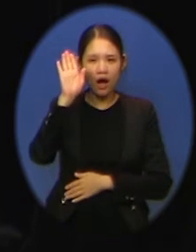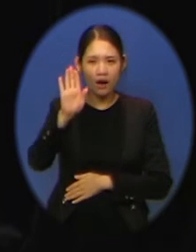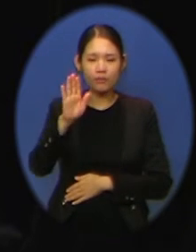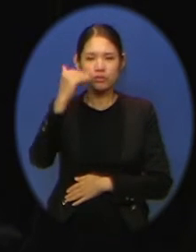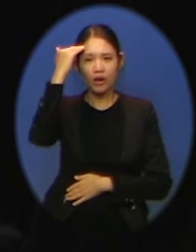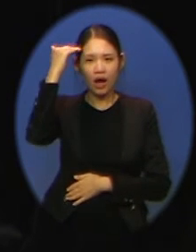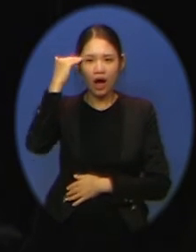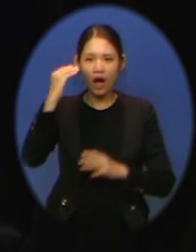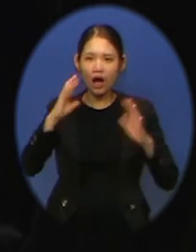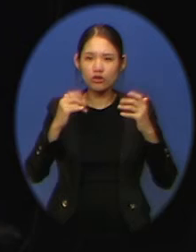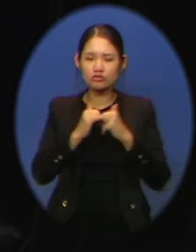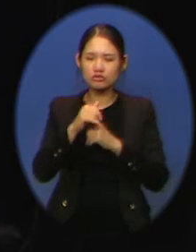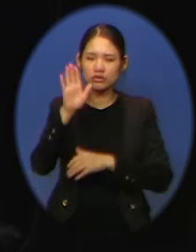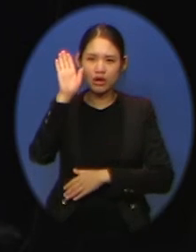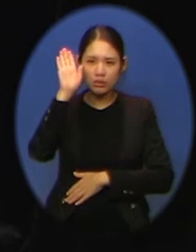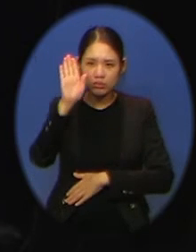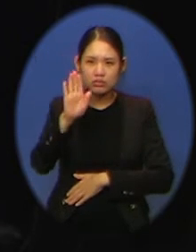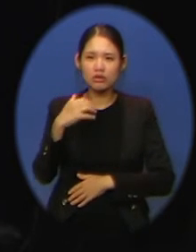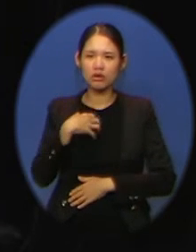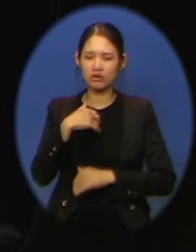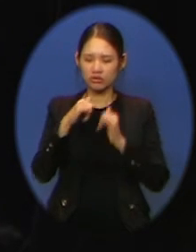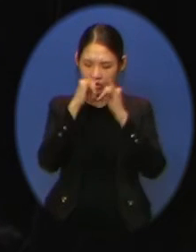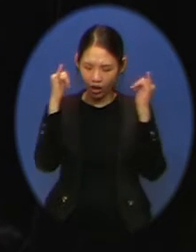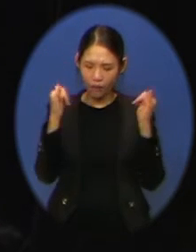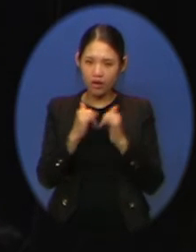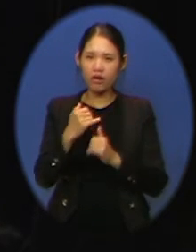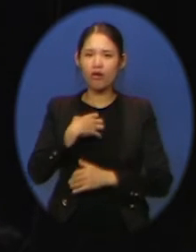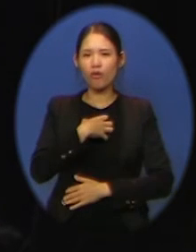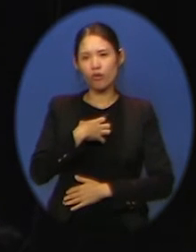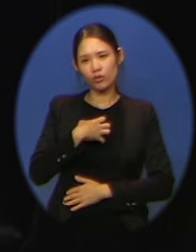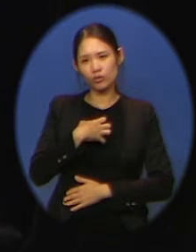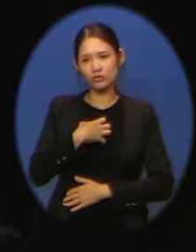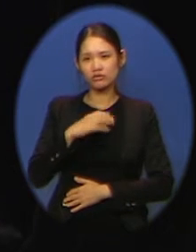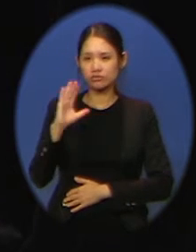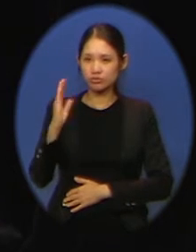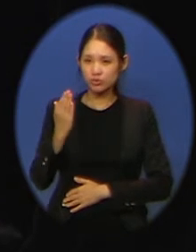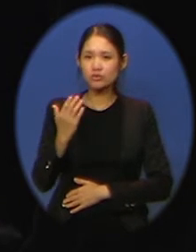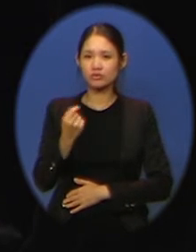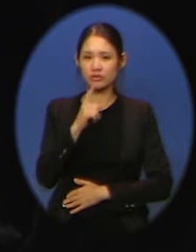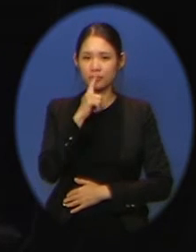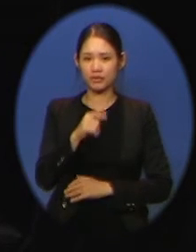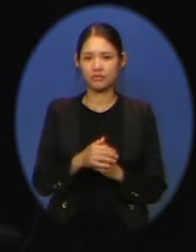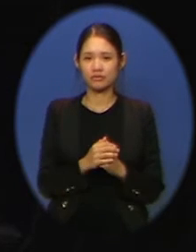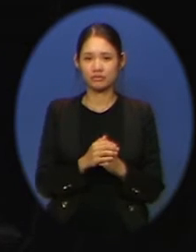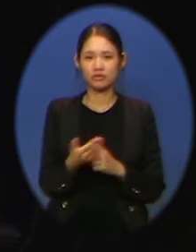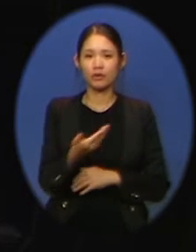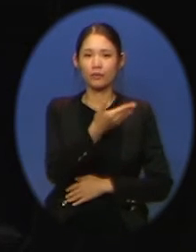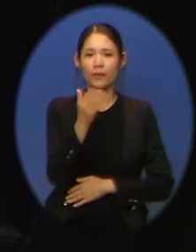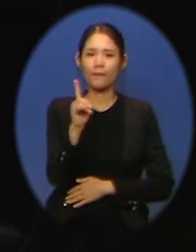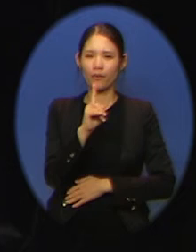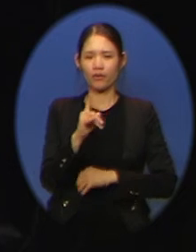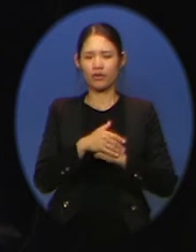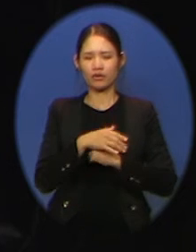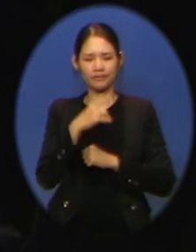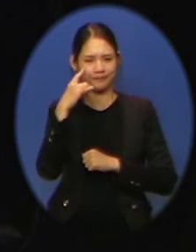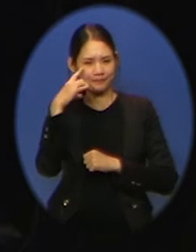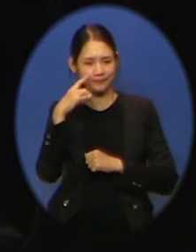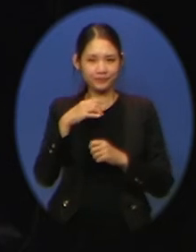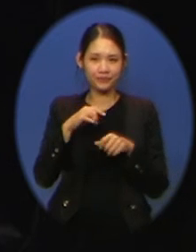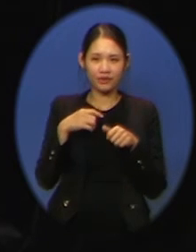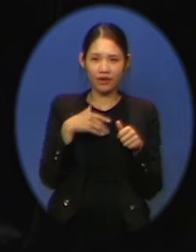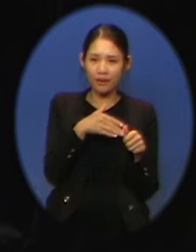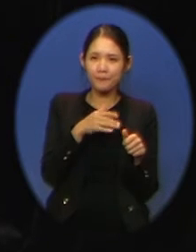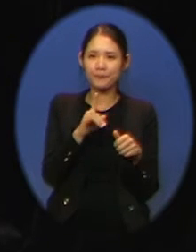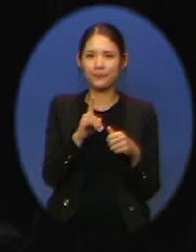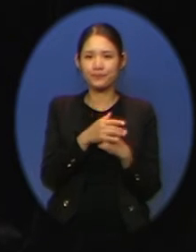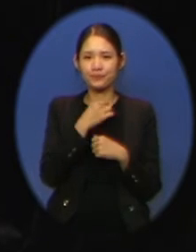미래가 참 걱정이 되는 그런 시간입니다. 자, 이런 분들에게 뭔가 자극을 줘야 되겠는데 어떻게 하면 좋을까라는 생각을